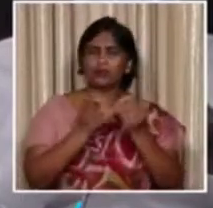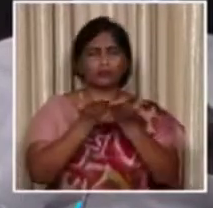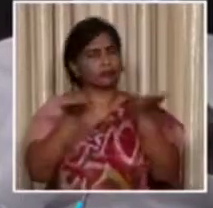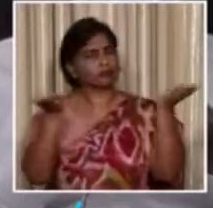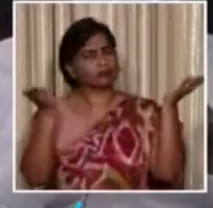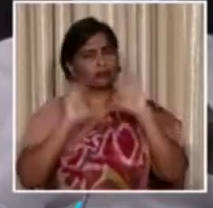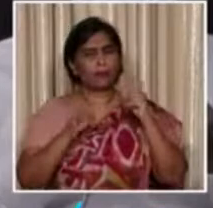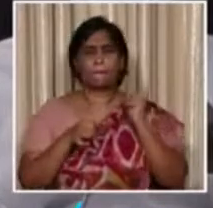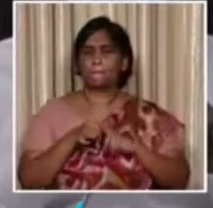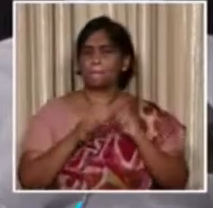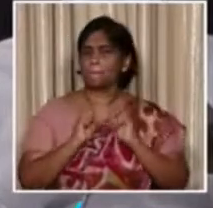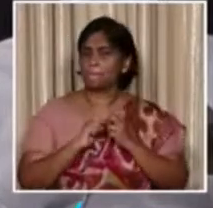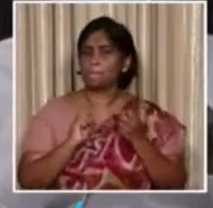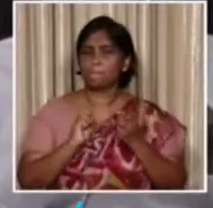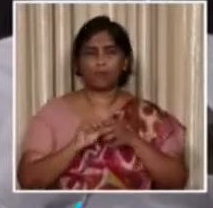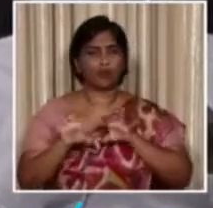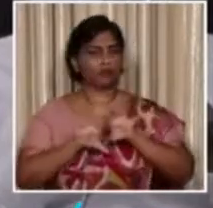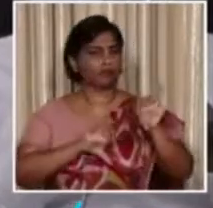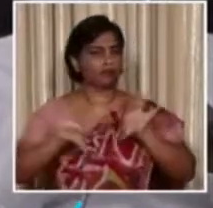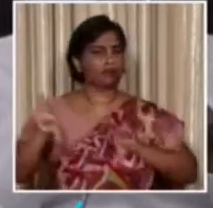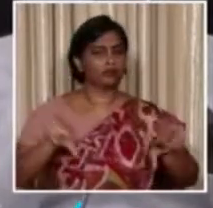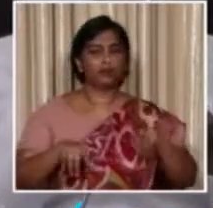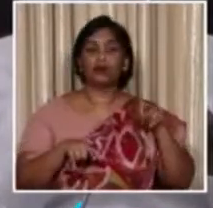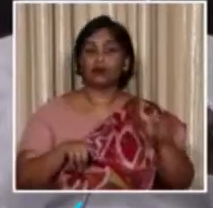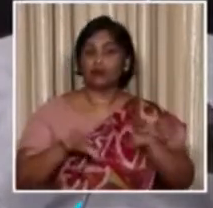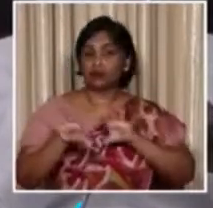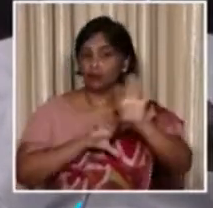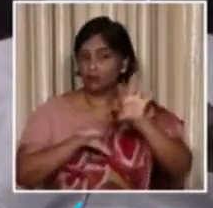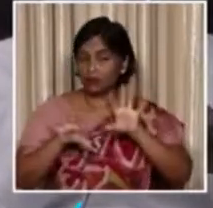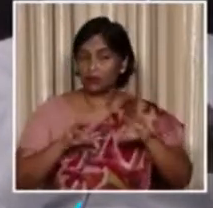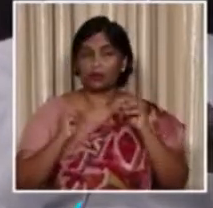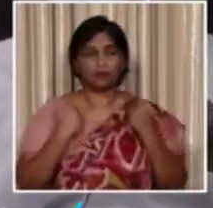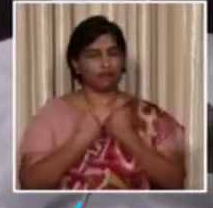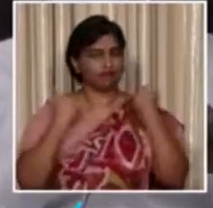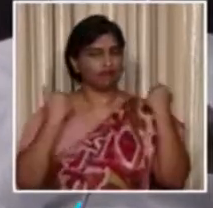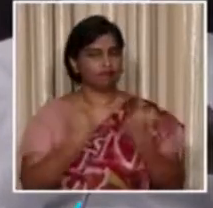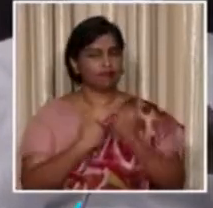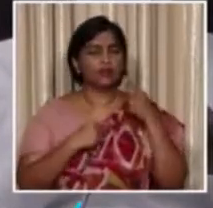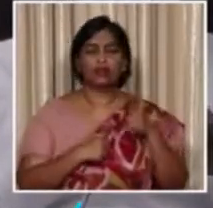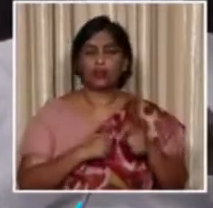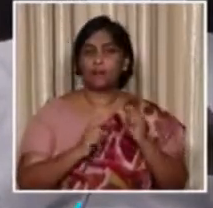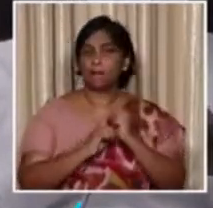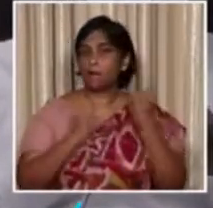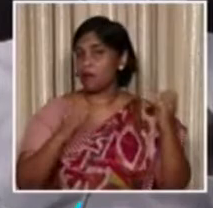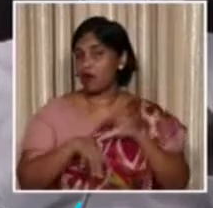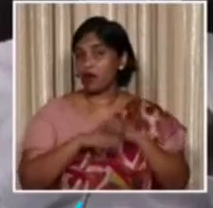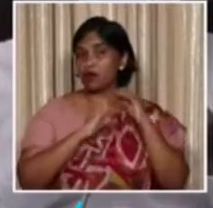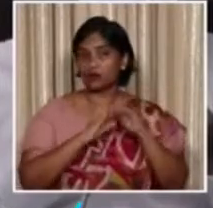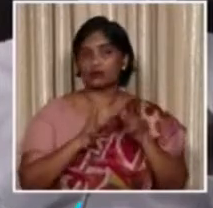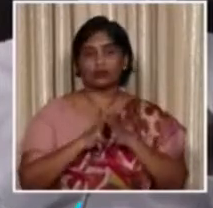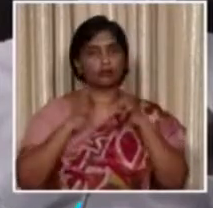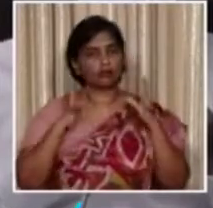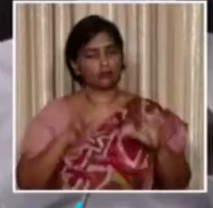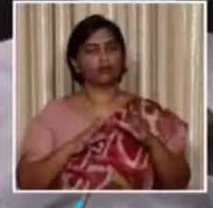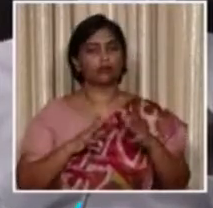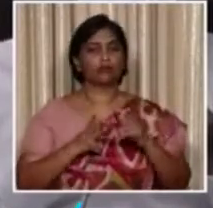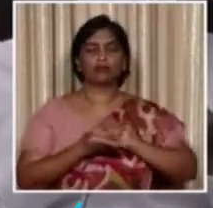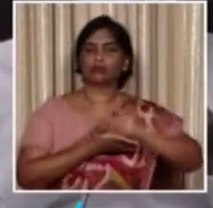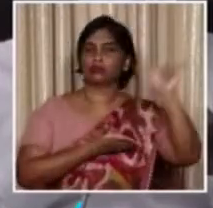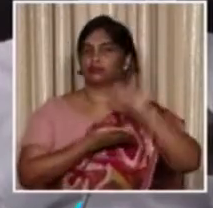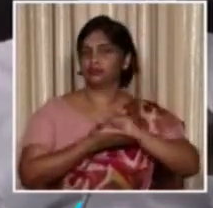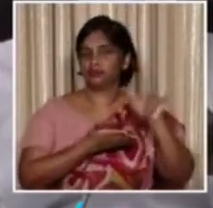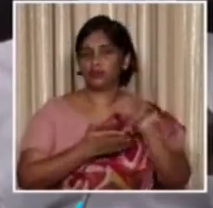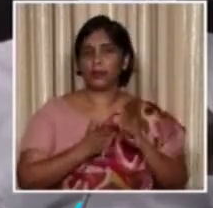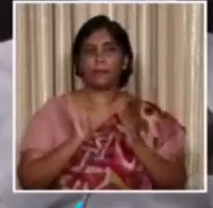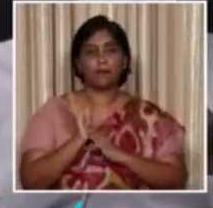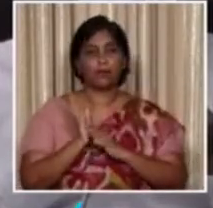හැමතැනම ප්‍රශ්න කණ්ඩායම් බෙදිලා. ඉතින් ඒවා බෙදිලා ඒ ඇති වෙන ගැටුම් නිසා දැන් පොළොන්නරුව රෝහලෙත් දැන් සෑහෙන පිරිසක් පිටරට ගිහිල්ලා